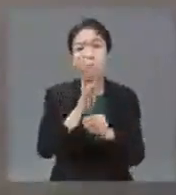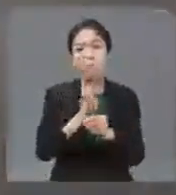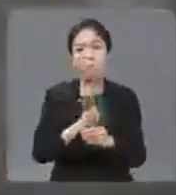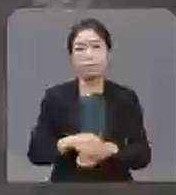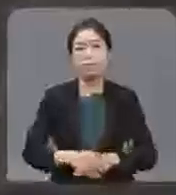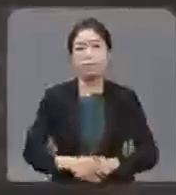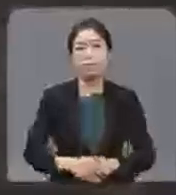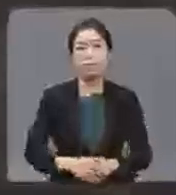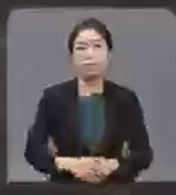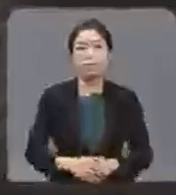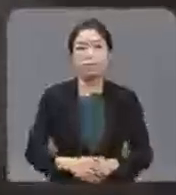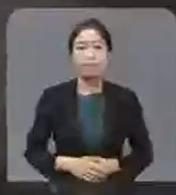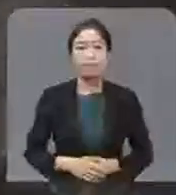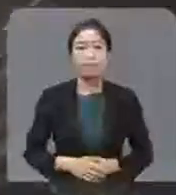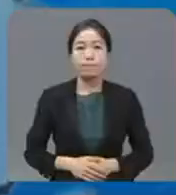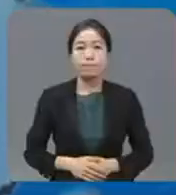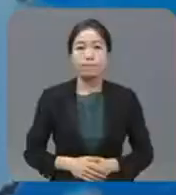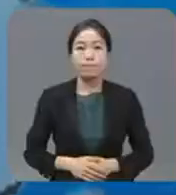있습니다